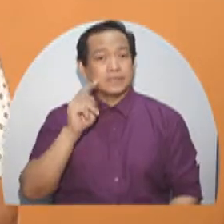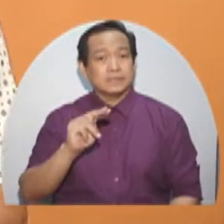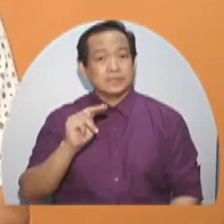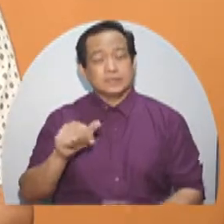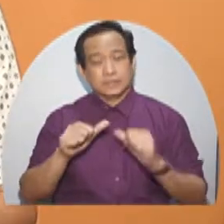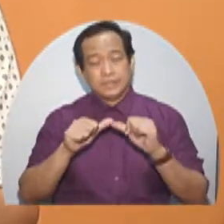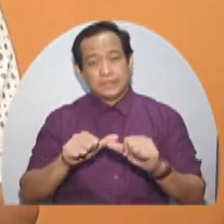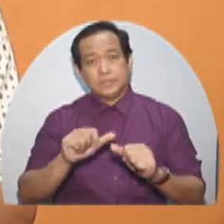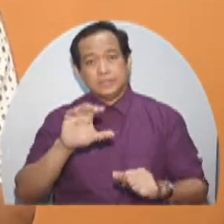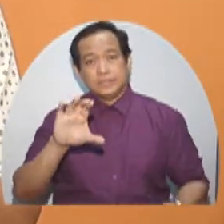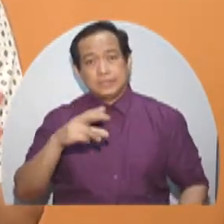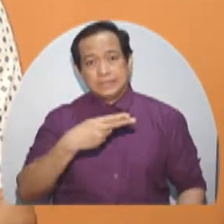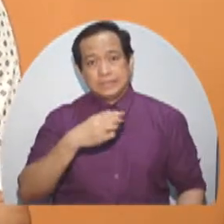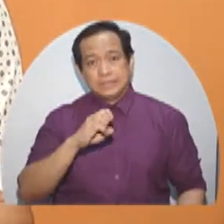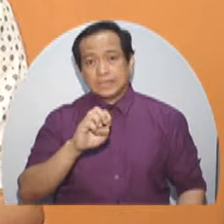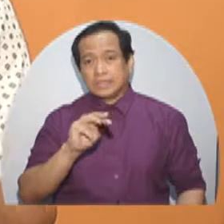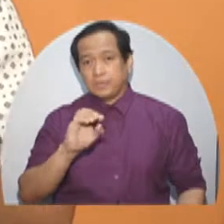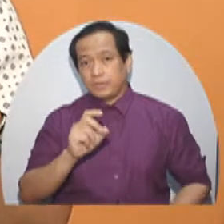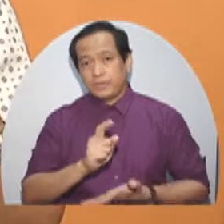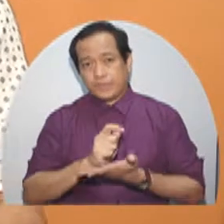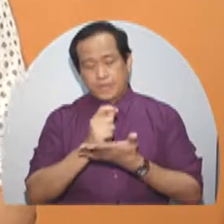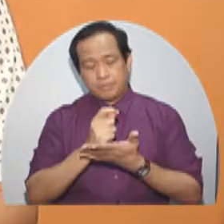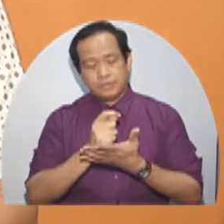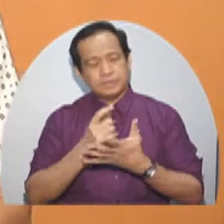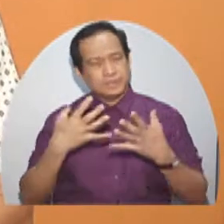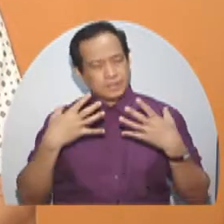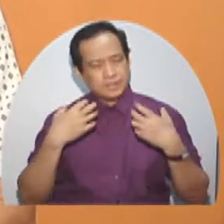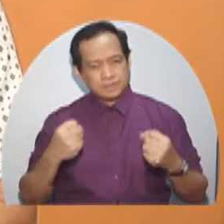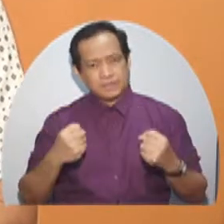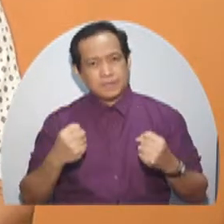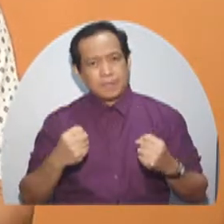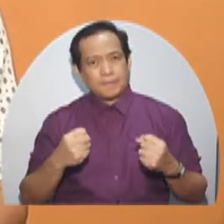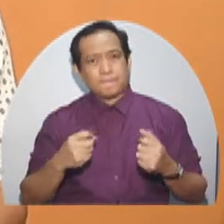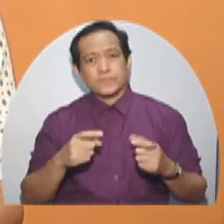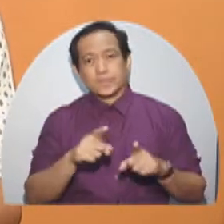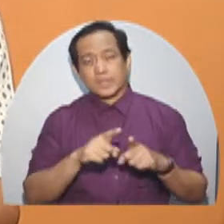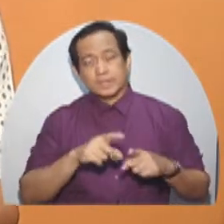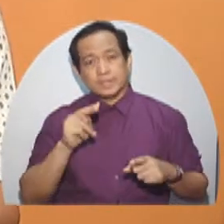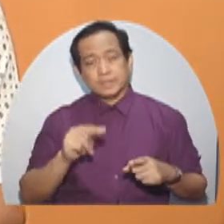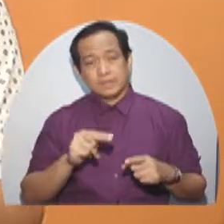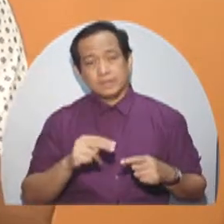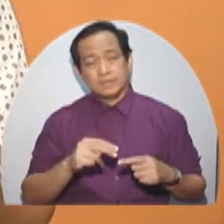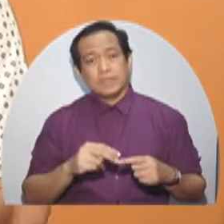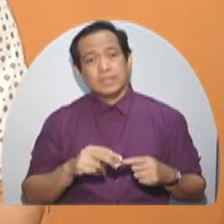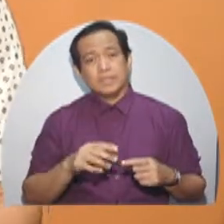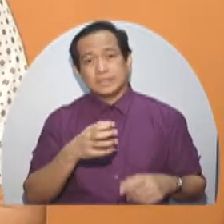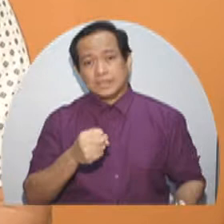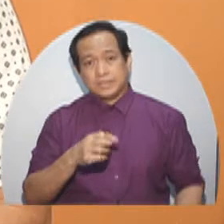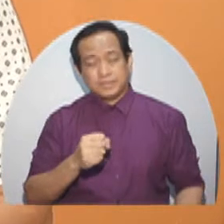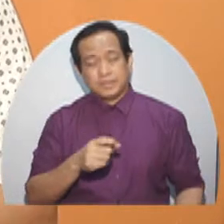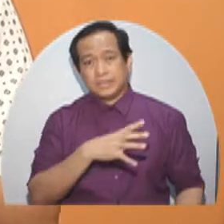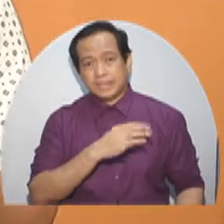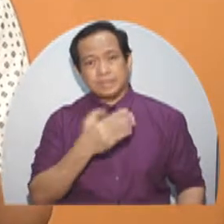Kinakailangan ni Aniya ng tuloy-tuloy na chemotherapy para tuluyan siyang gumaling. Maliban dito, kinakailangan din ang supply ng